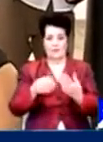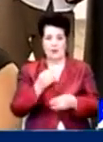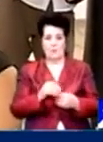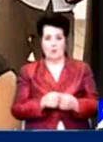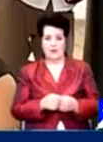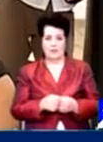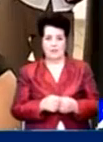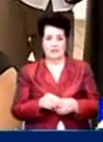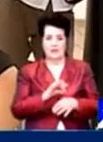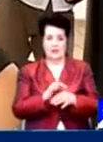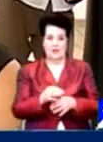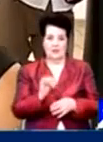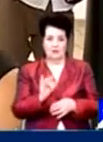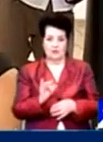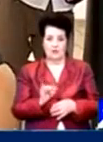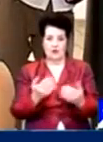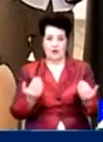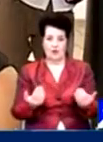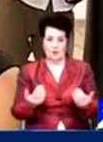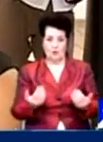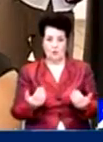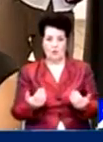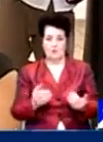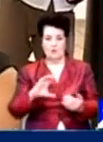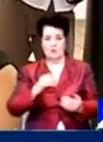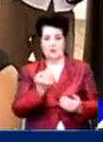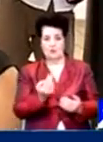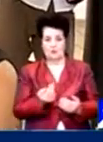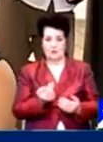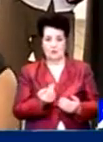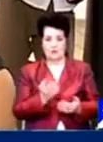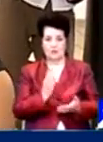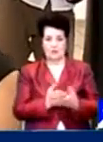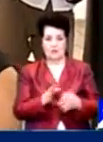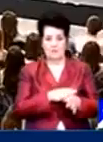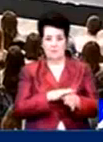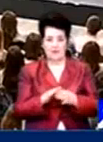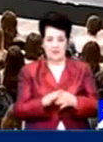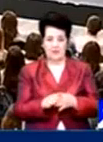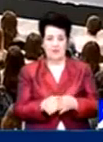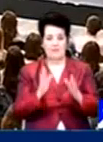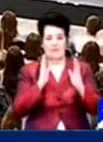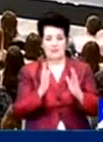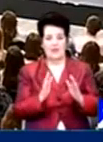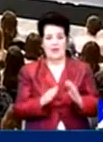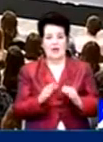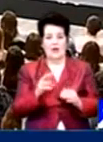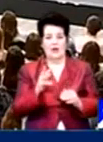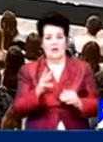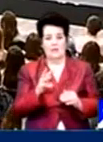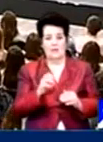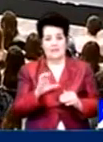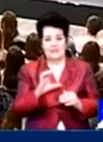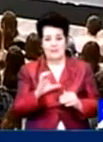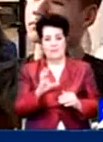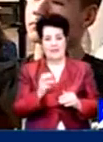și din cauza că acum pe rețele de socializare totul este plin de fake-uri. Specialiștii din mass media spun că